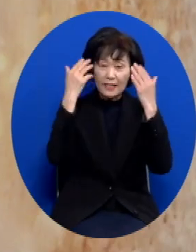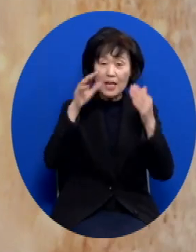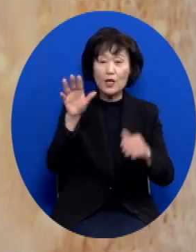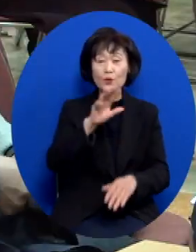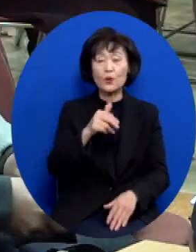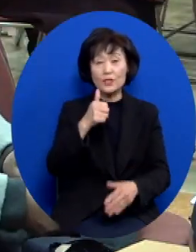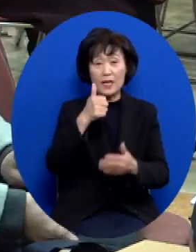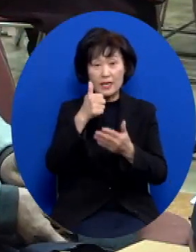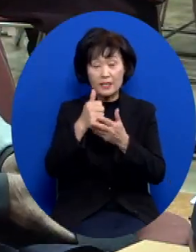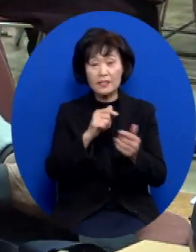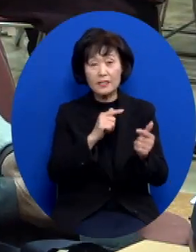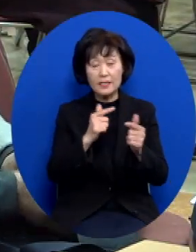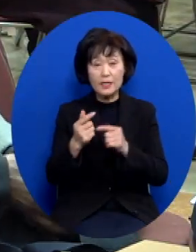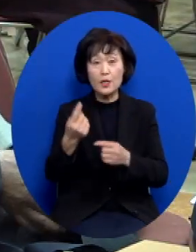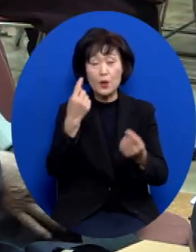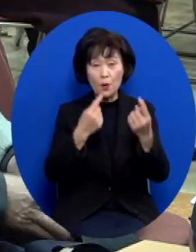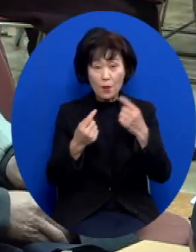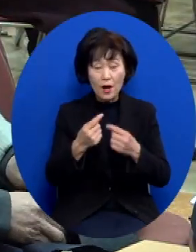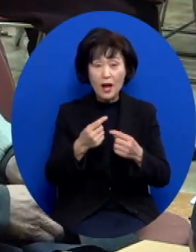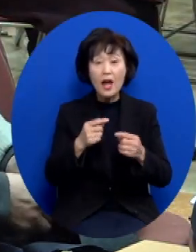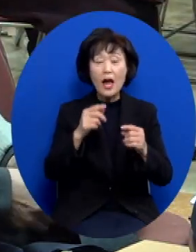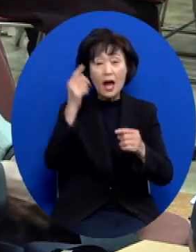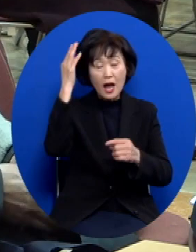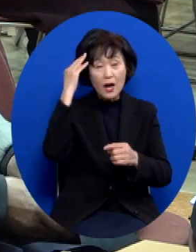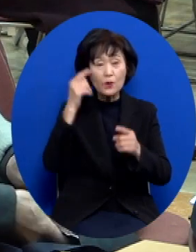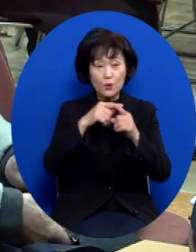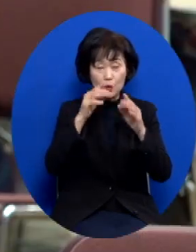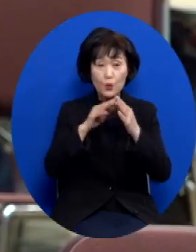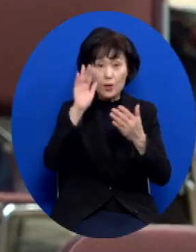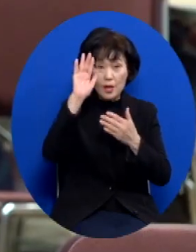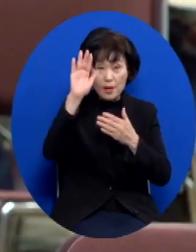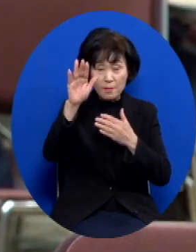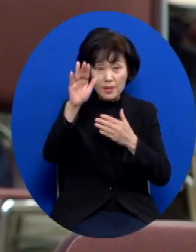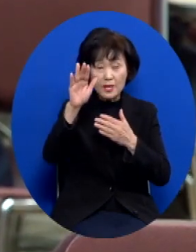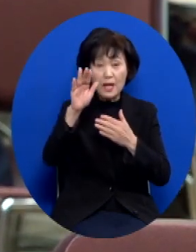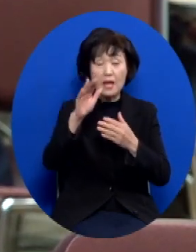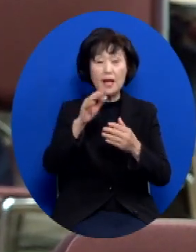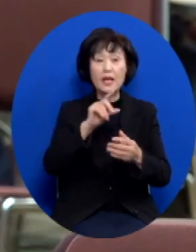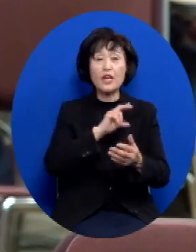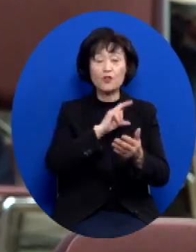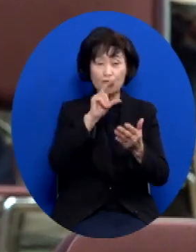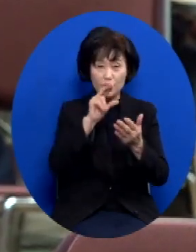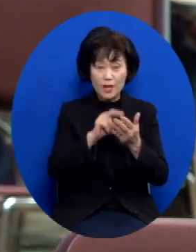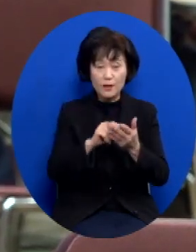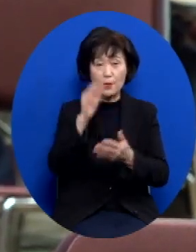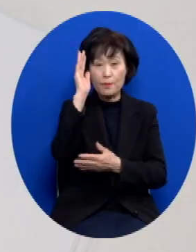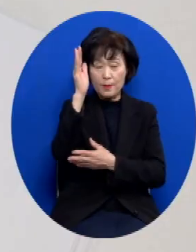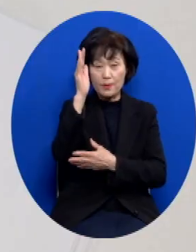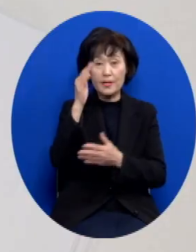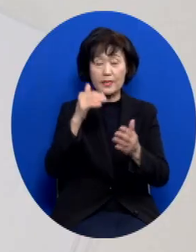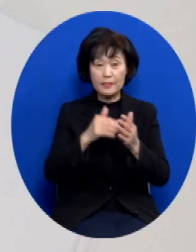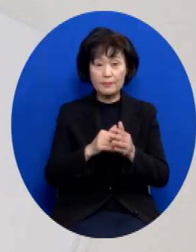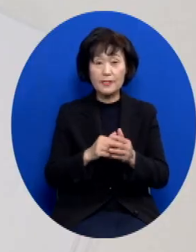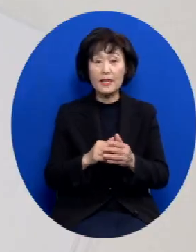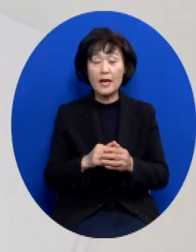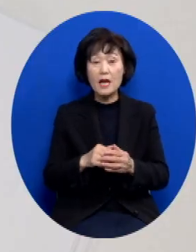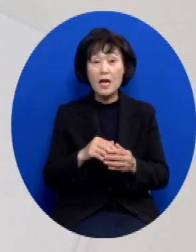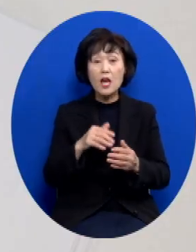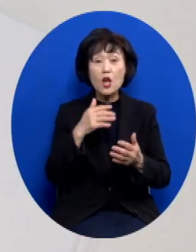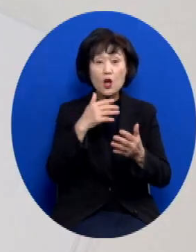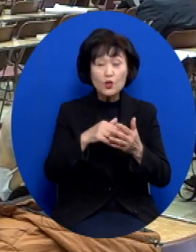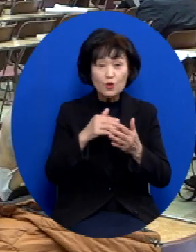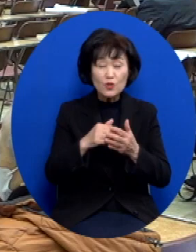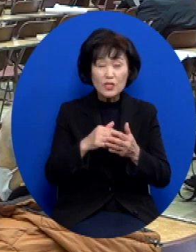원장이 신학교육의 현황과 한국교회의 미래를 주제로 각각 발표했습니다. 이들은 코로나 이후 신학교는 수적